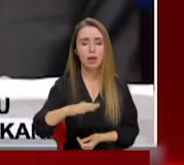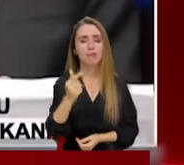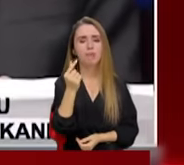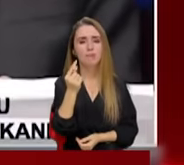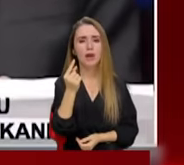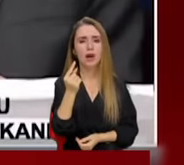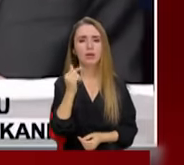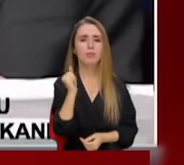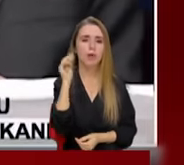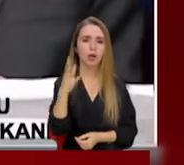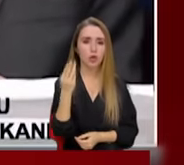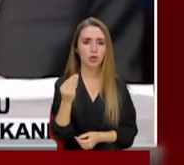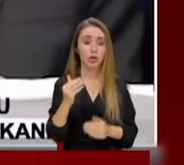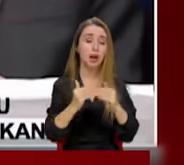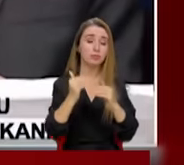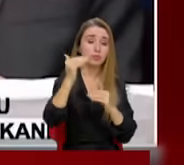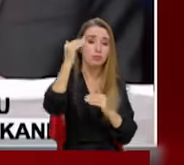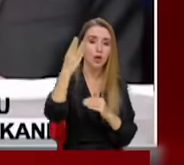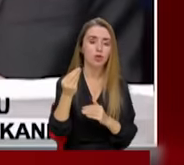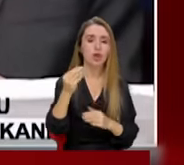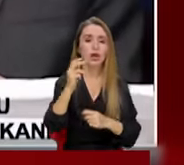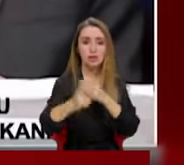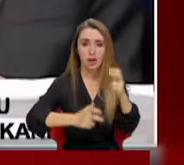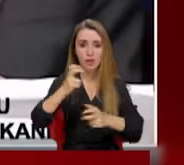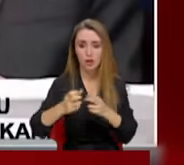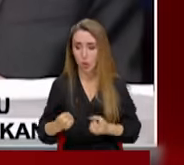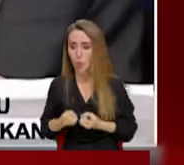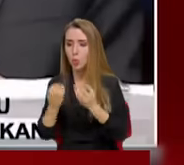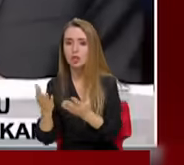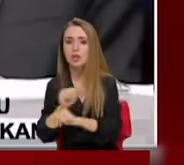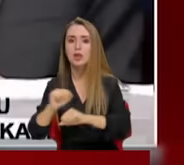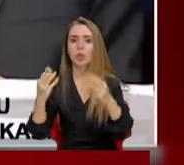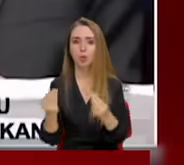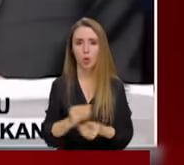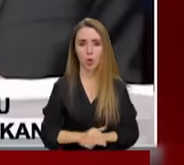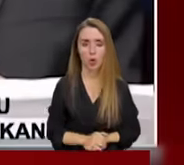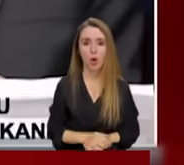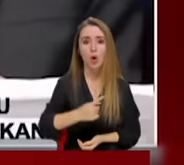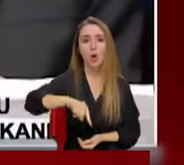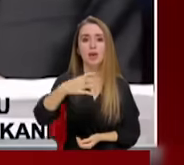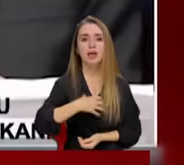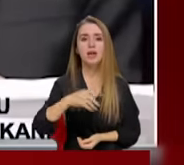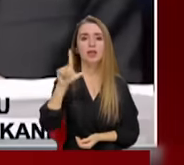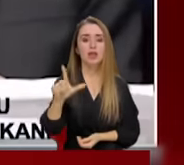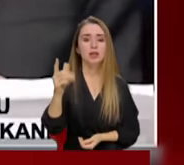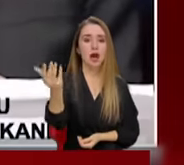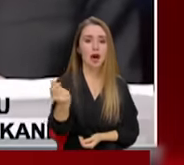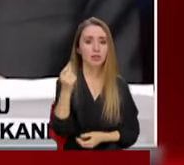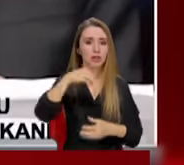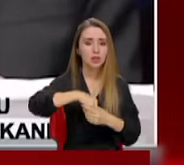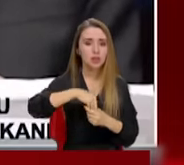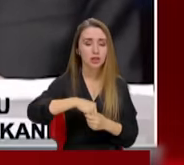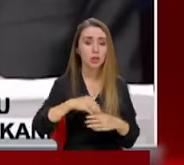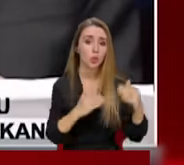daha pahatlanacak. Neticede bu sanayiciye, üreticiye gelip dayanıyor. Onlar kendi ihtiyaçlarını karşılamak için